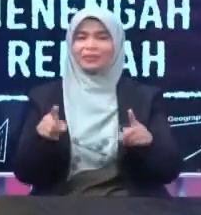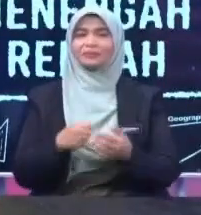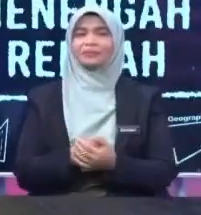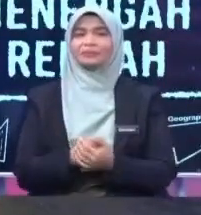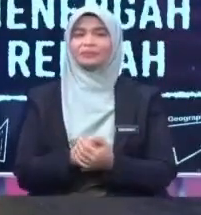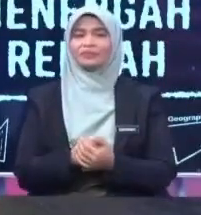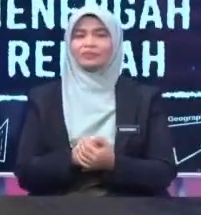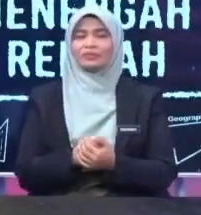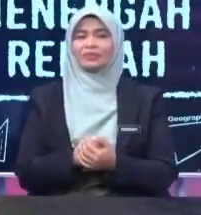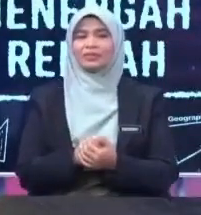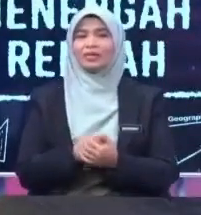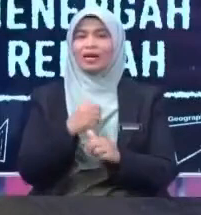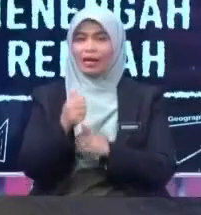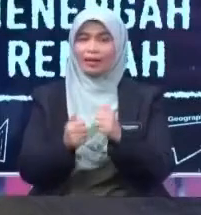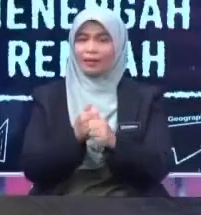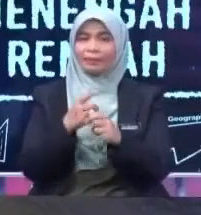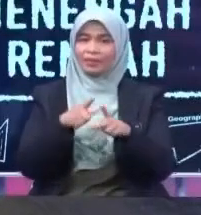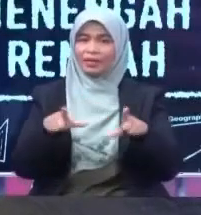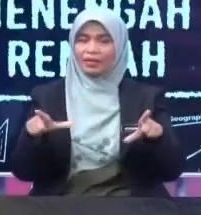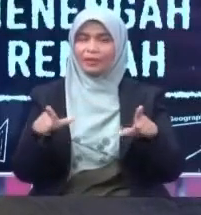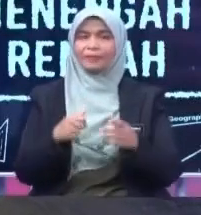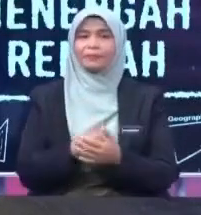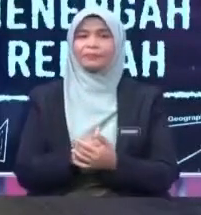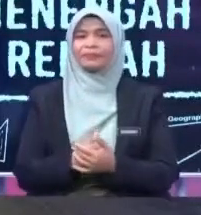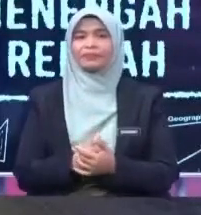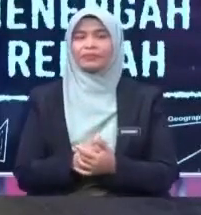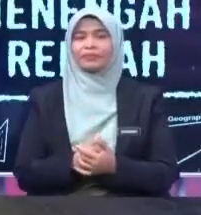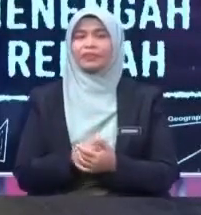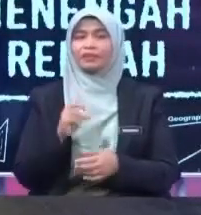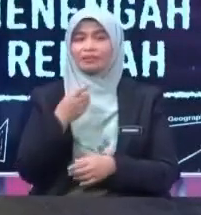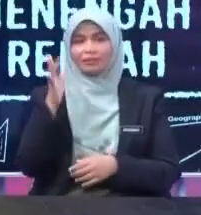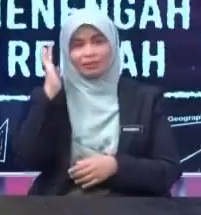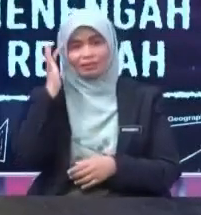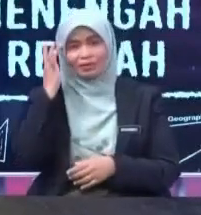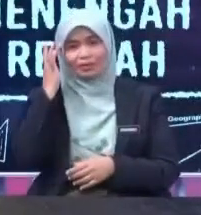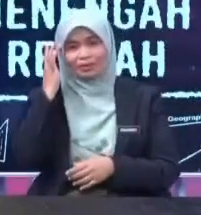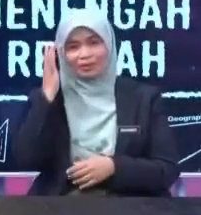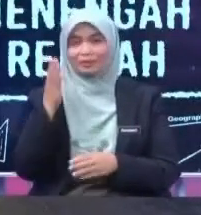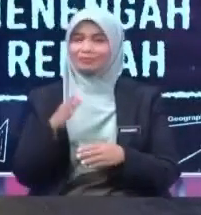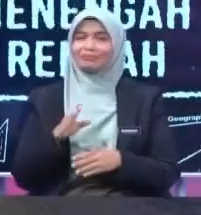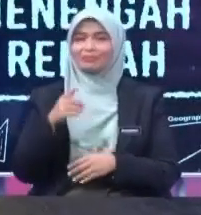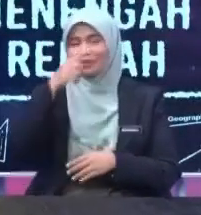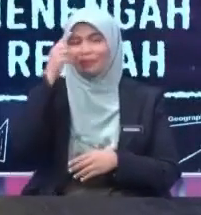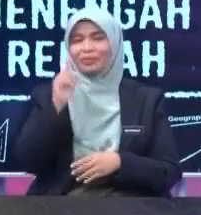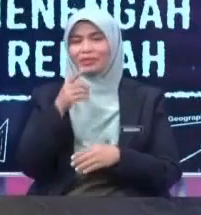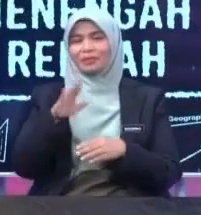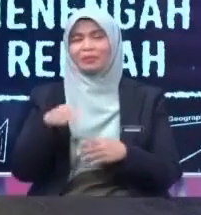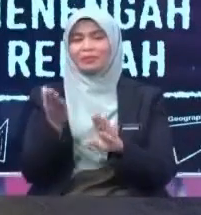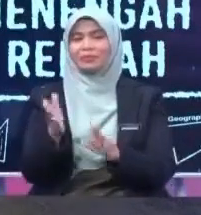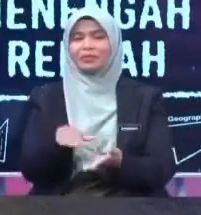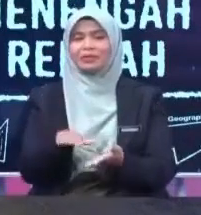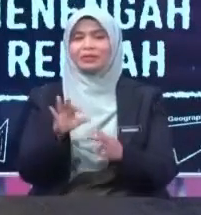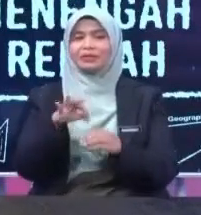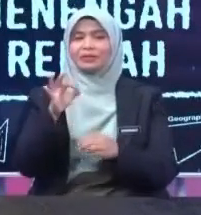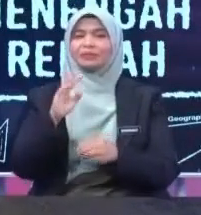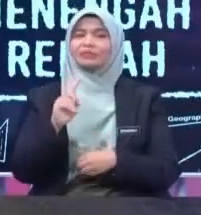Dia bukan alam dunia kita, dia adalah alam yang lain. Dan kita tak tahulah sebab kita belum meninggal kan. Jadi roh kita tak tahu macam